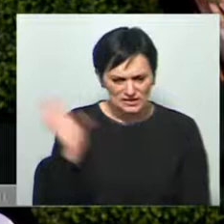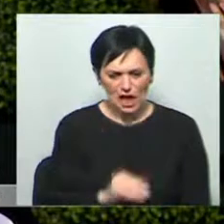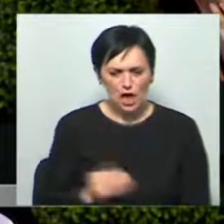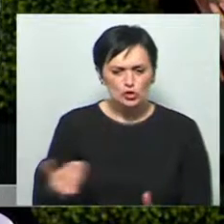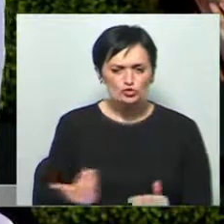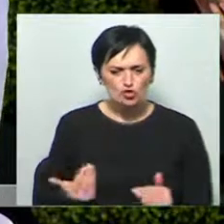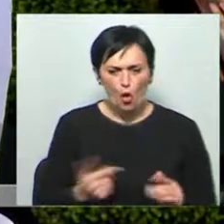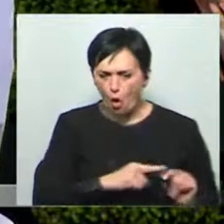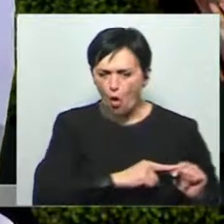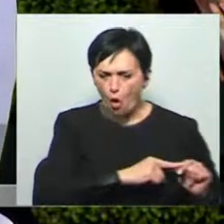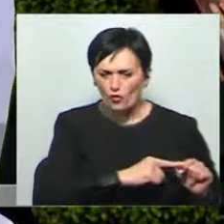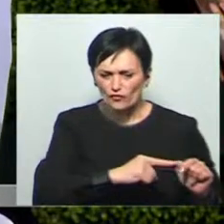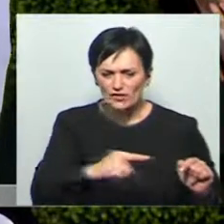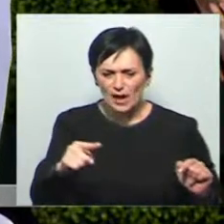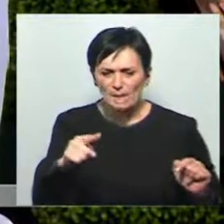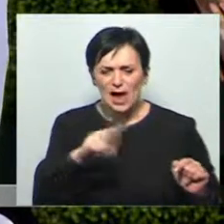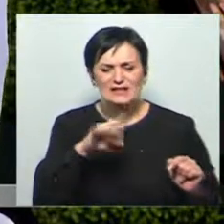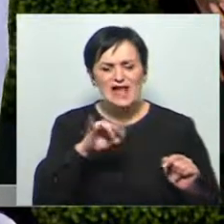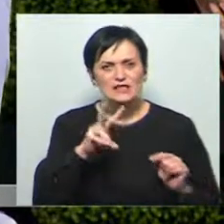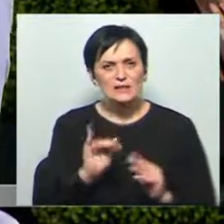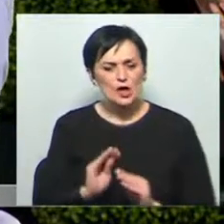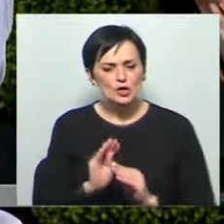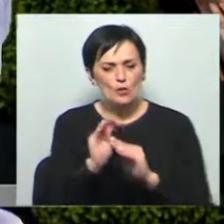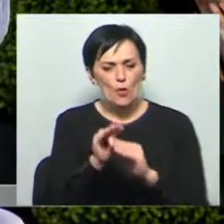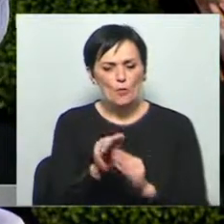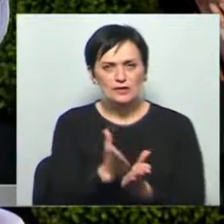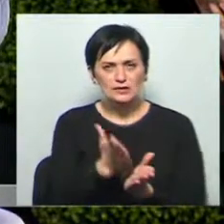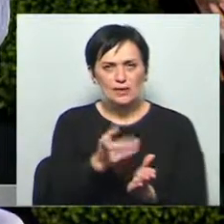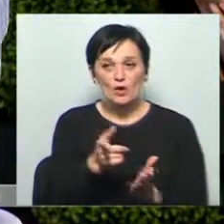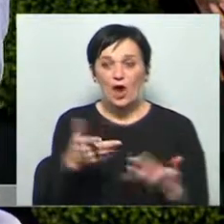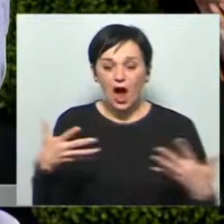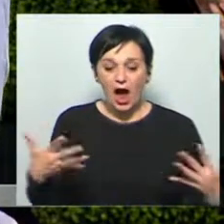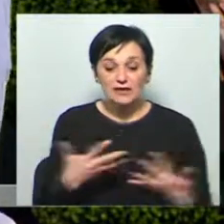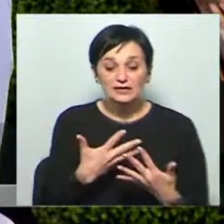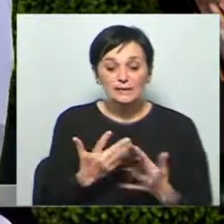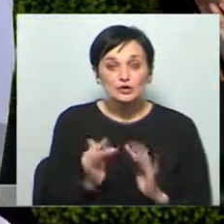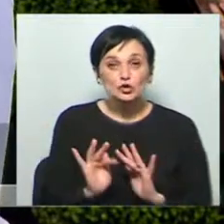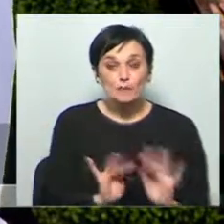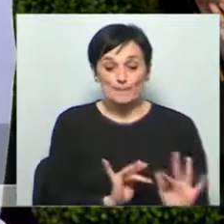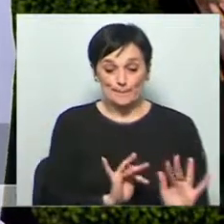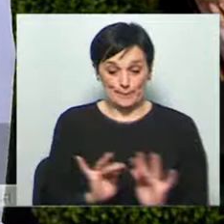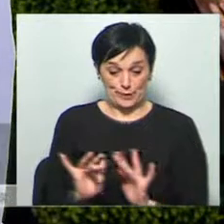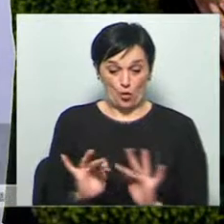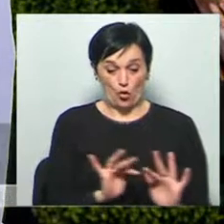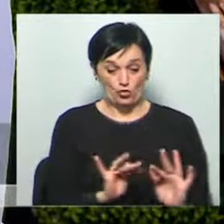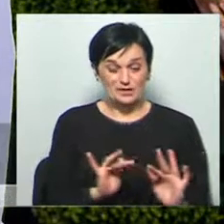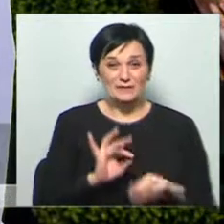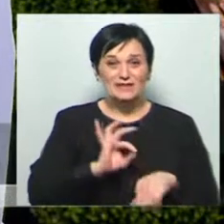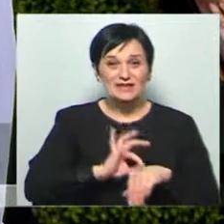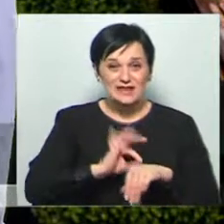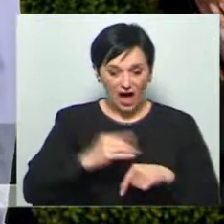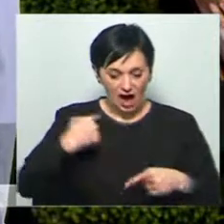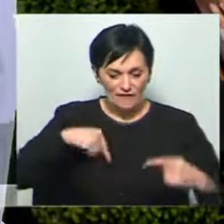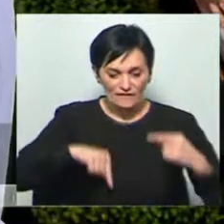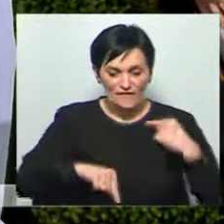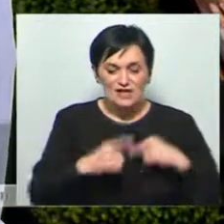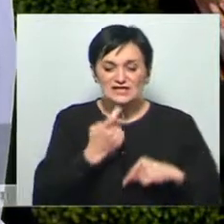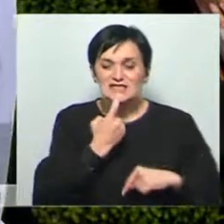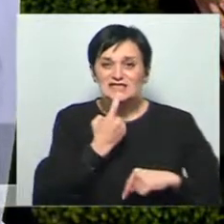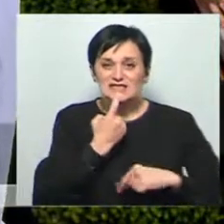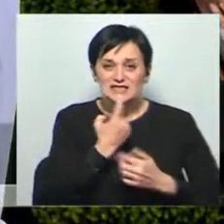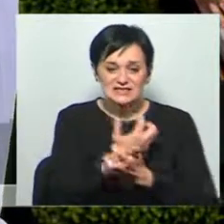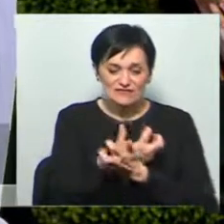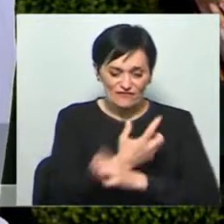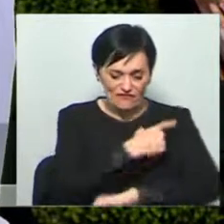დედიმერი მომატებული აქვს. აი მაგალითად სახსრების და ანუ ათებითი პროცესით მიმდინარე დაავადებების დროს მაგალითად